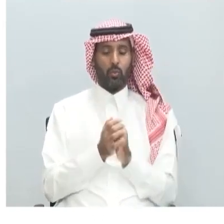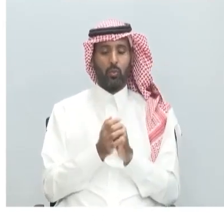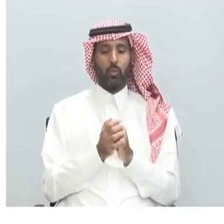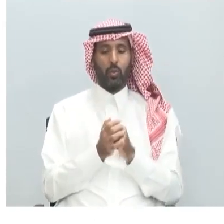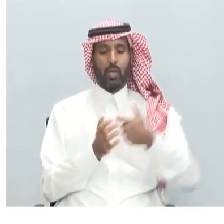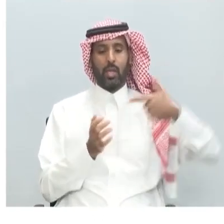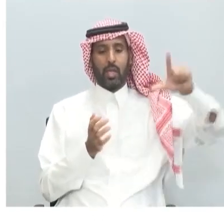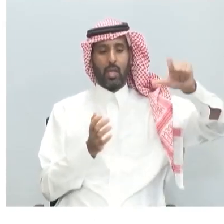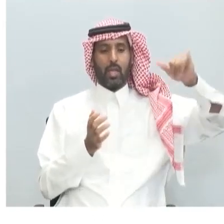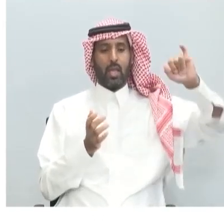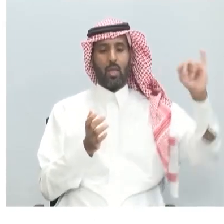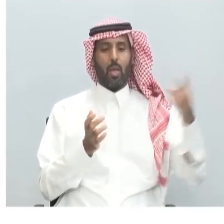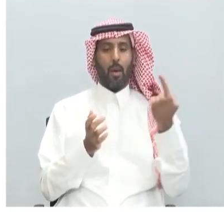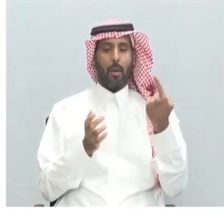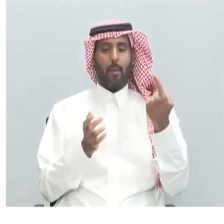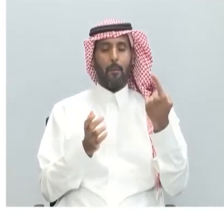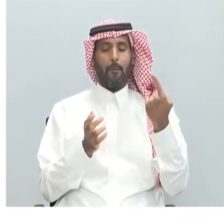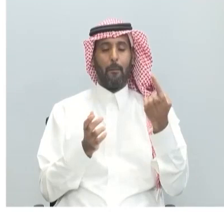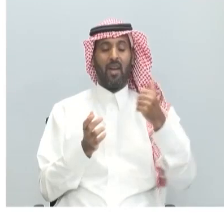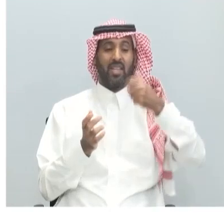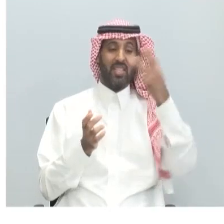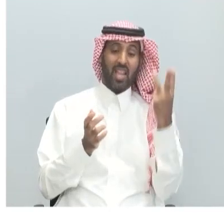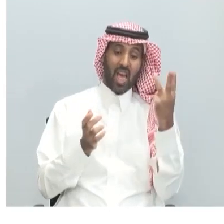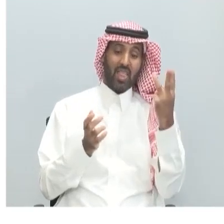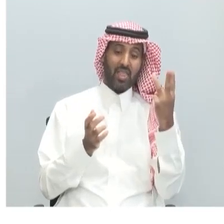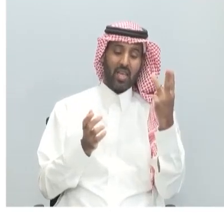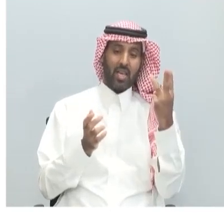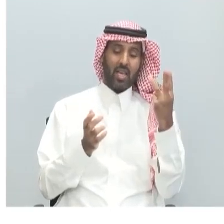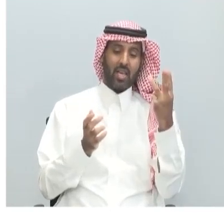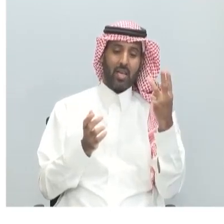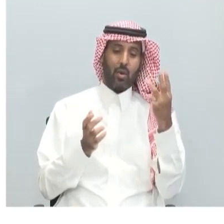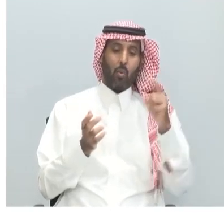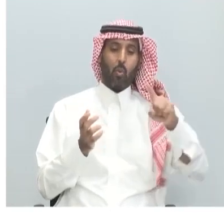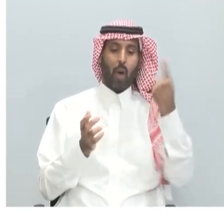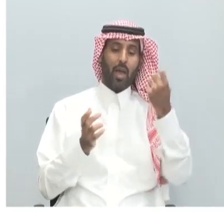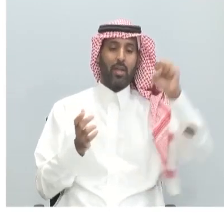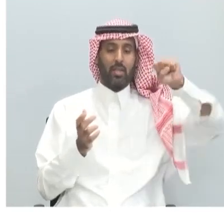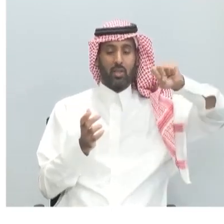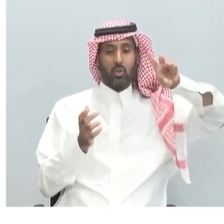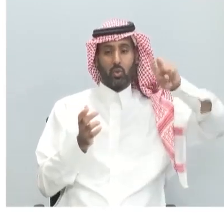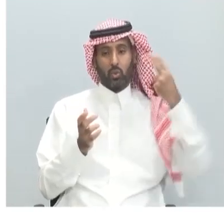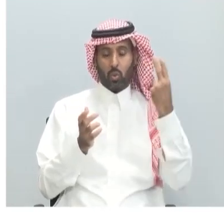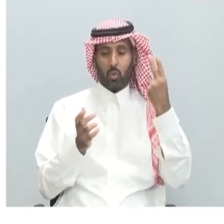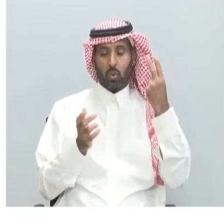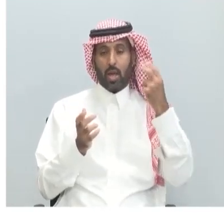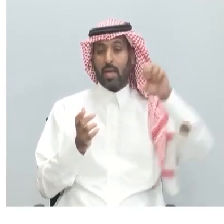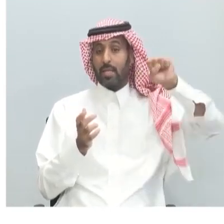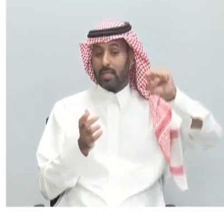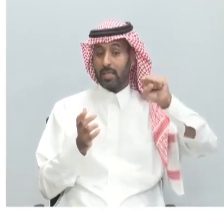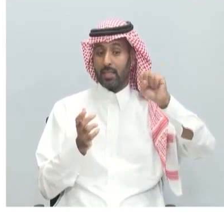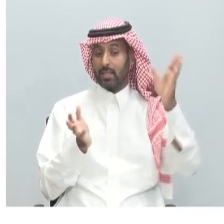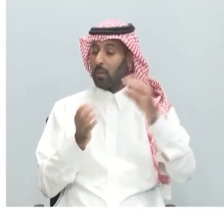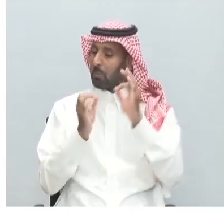الليثيوم له العدد الذري ثلاثه اذا ثلاثه الاس هنا